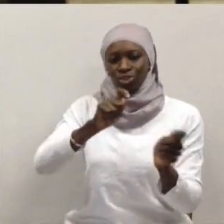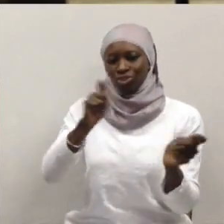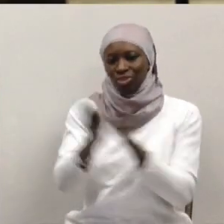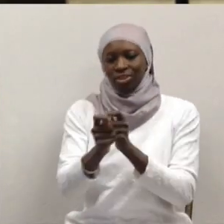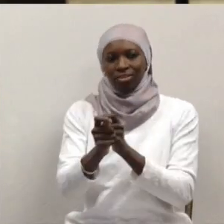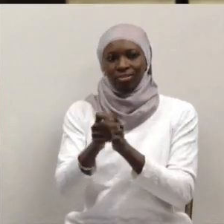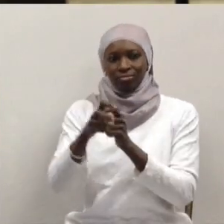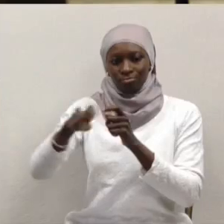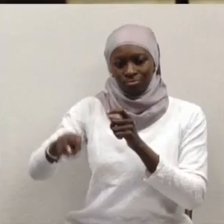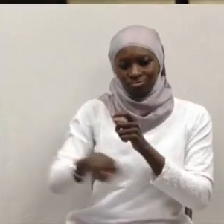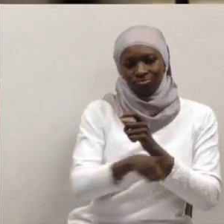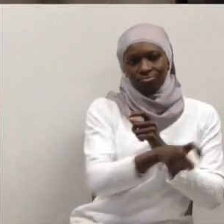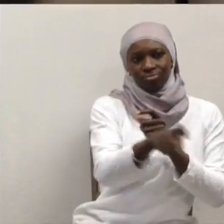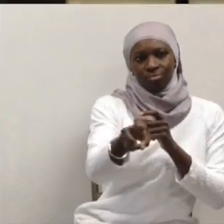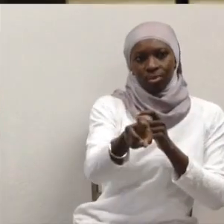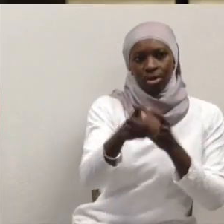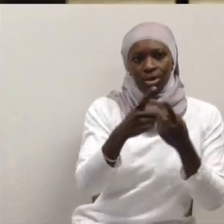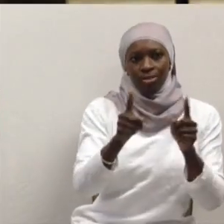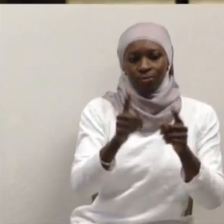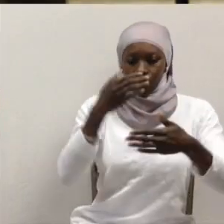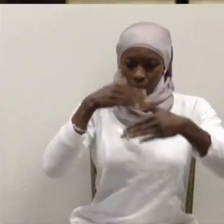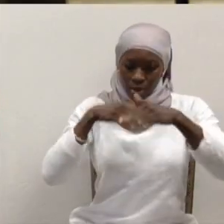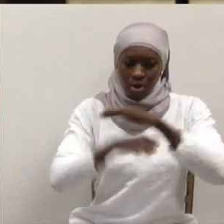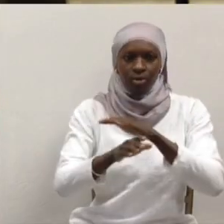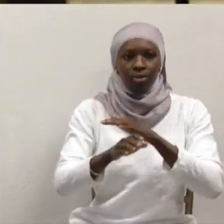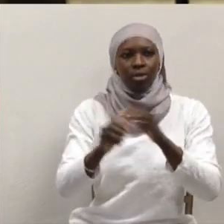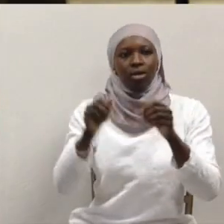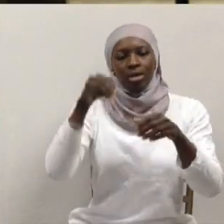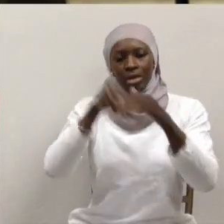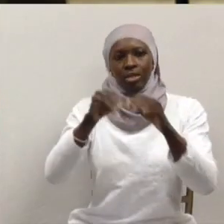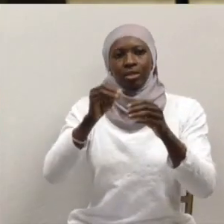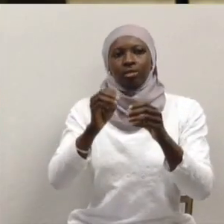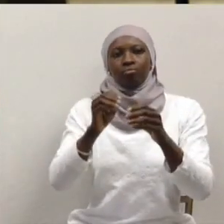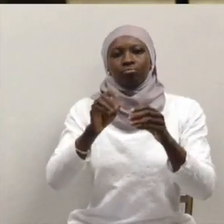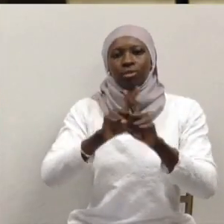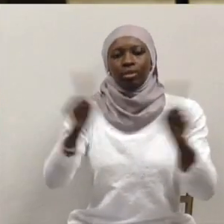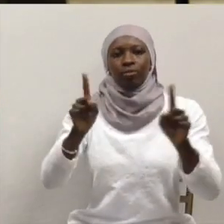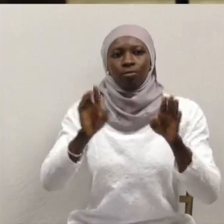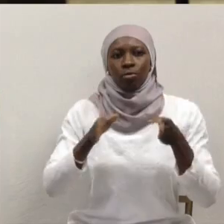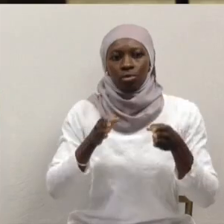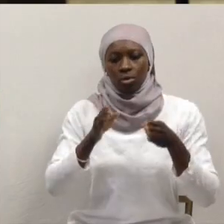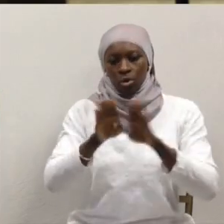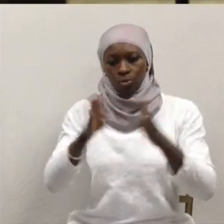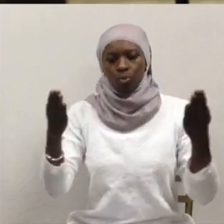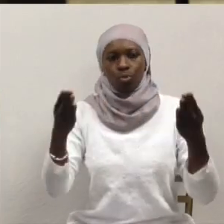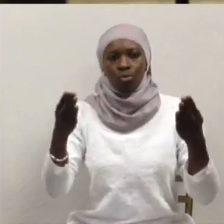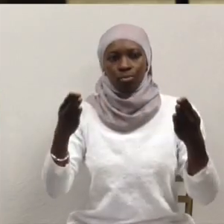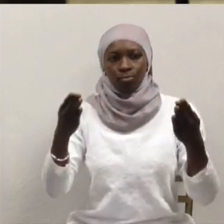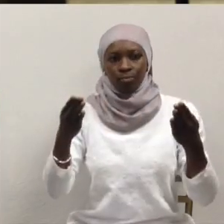And when they got there, the Prophet ﷺ was faced by the